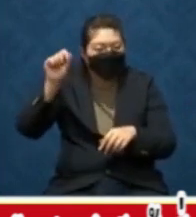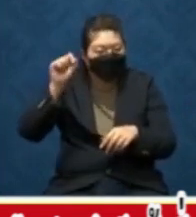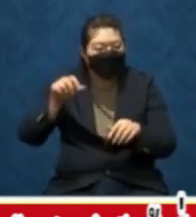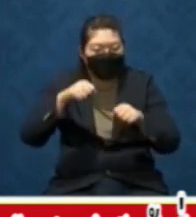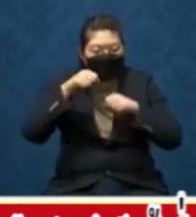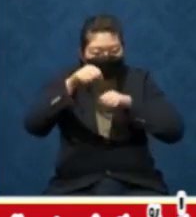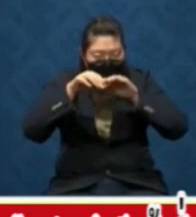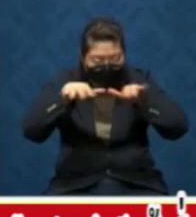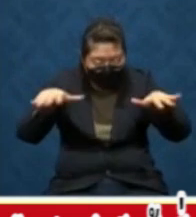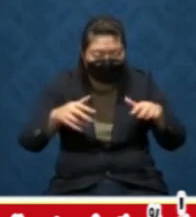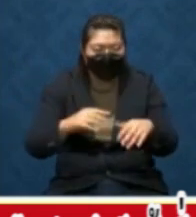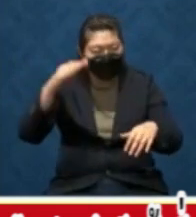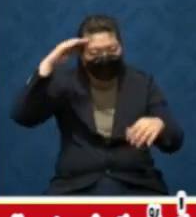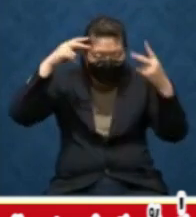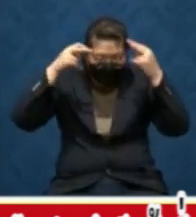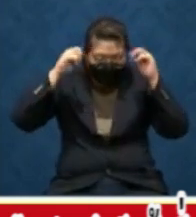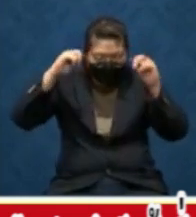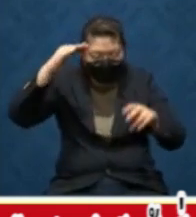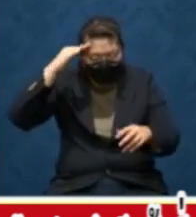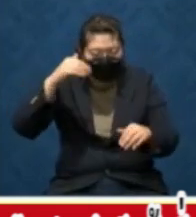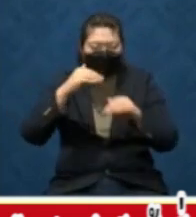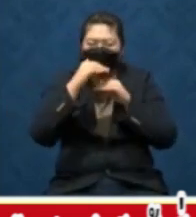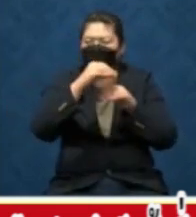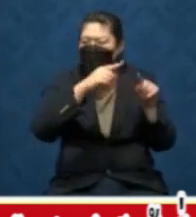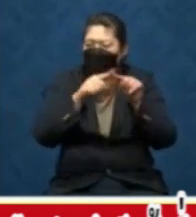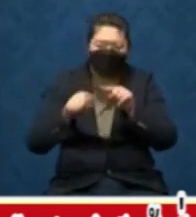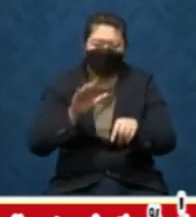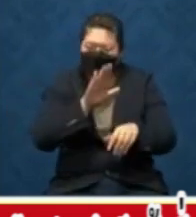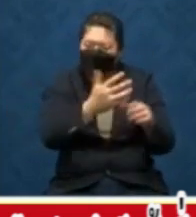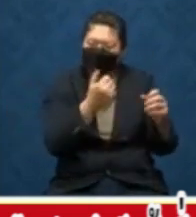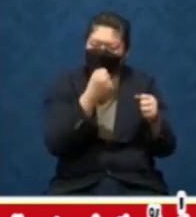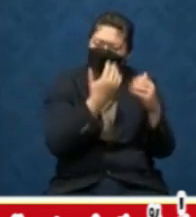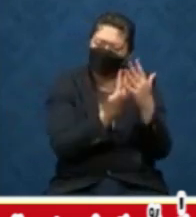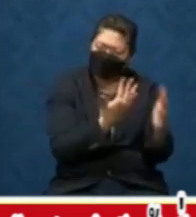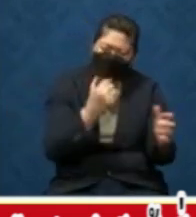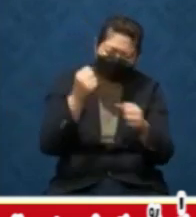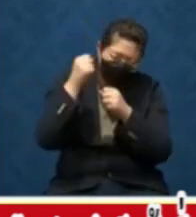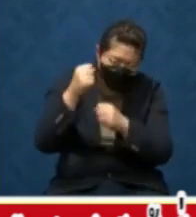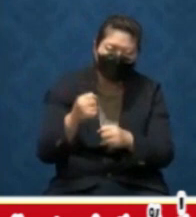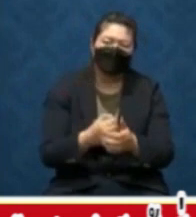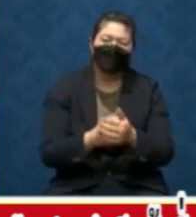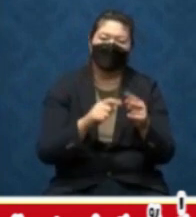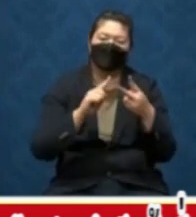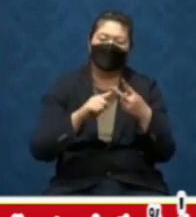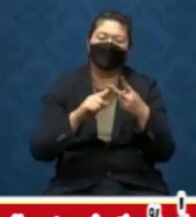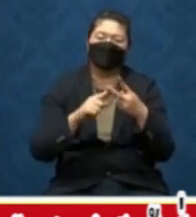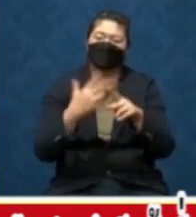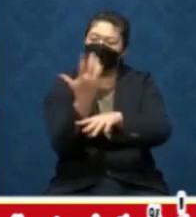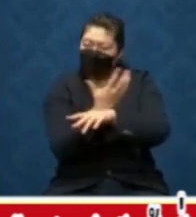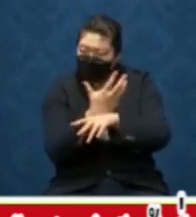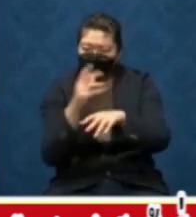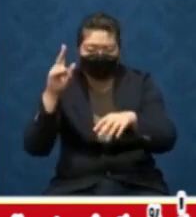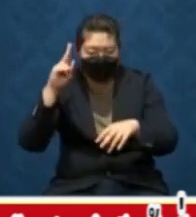ประยุทธ์จันทร์โอชาออกข้อกำหนดอะไรมาเยอะแยะเลยค่ะทั้งห้ามการชุมนุมเรื่องของการควบคุมสื่อการ